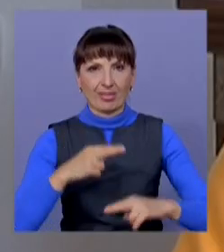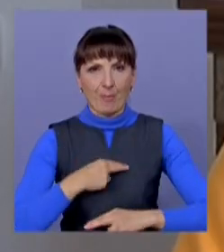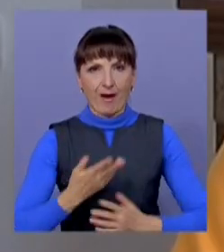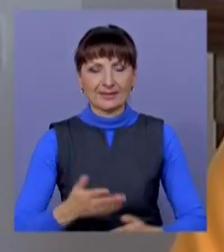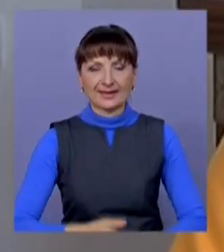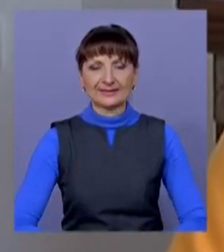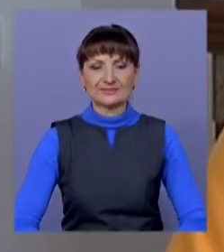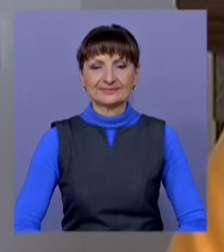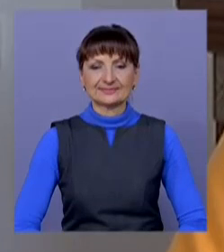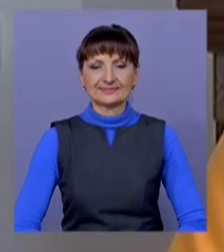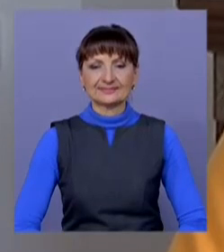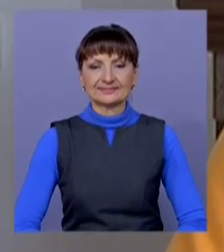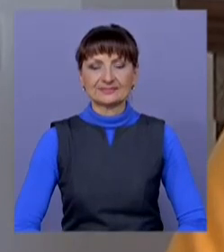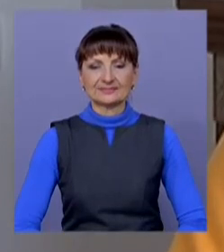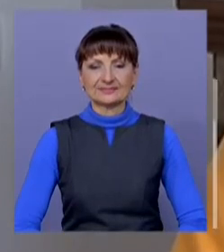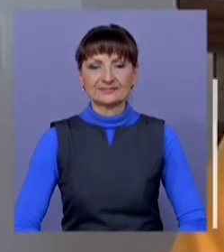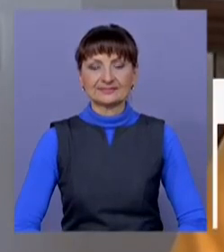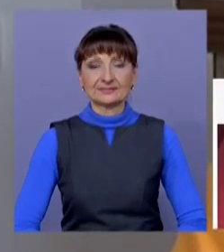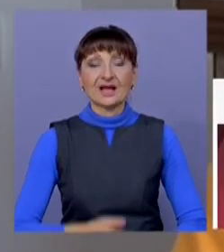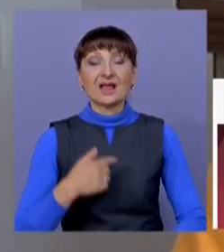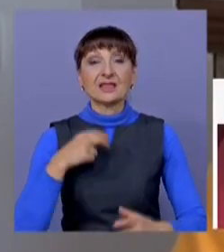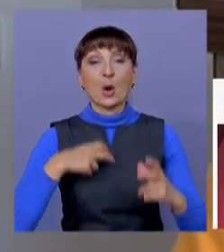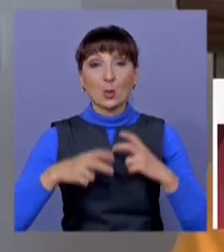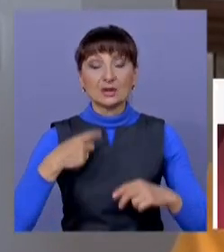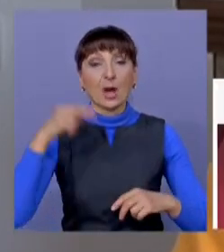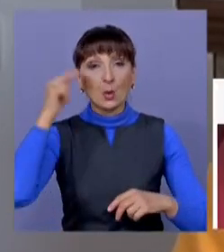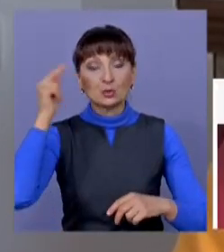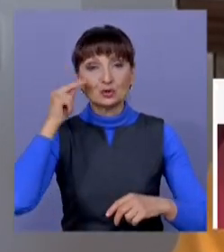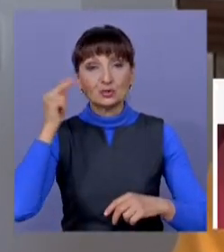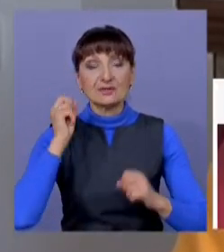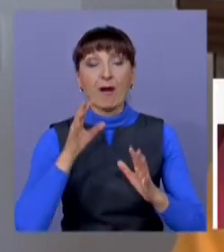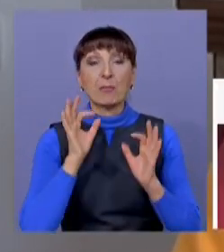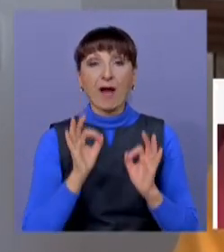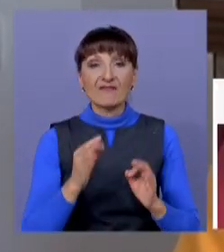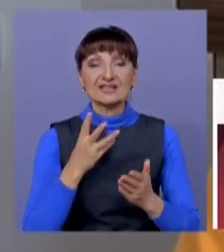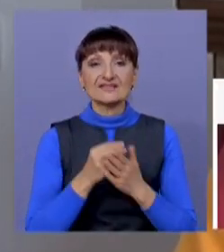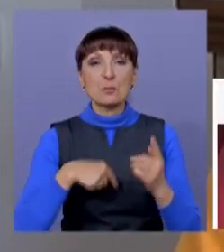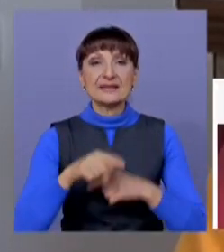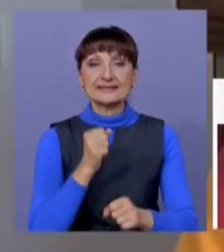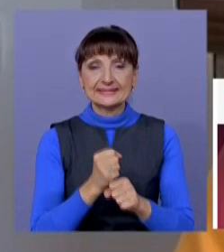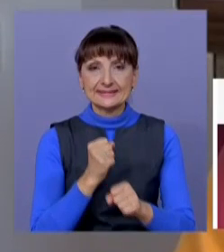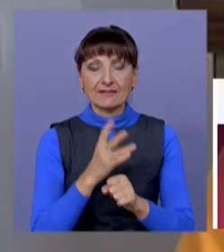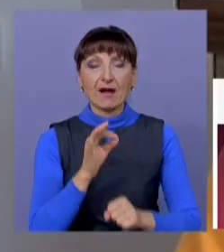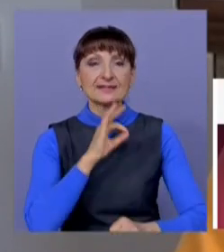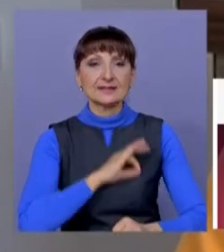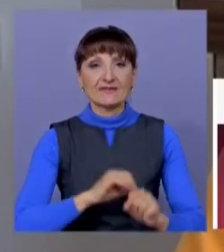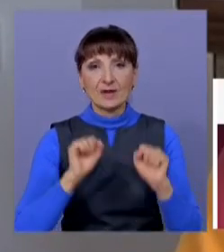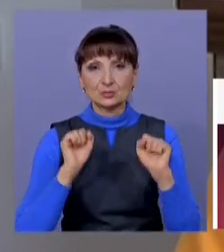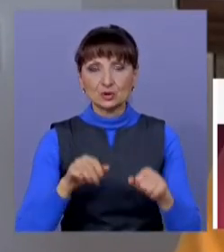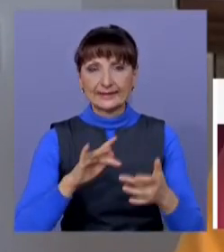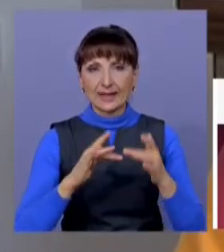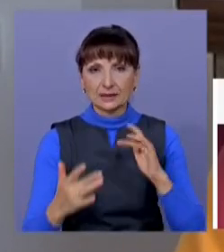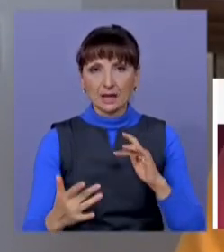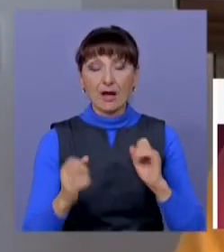power bi business на курсах я учусь как правильно строить свой бизнес как эффективно использовать возможности интернета